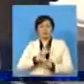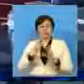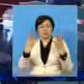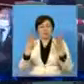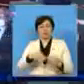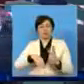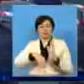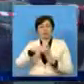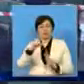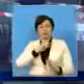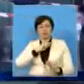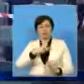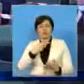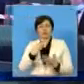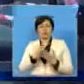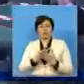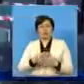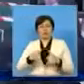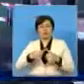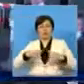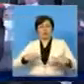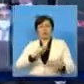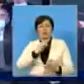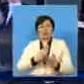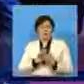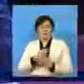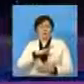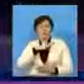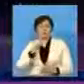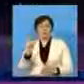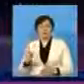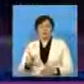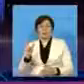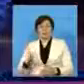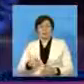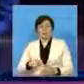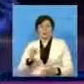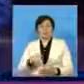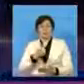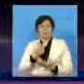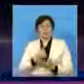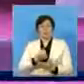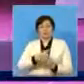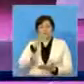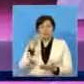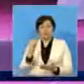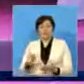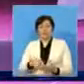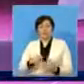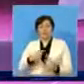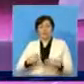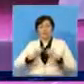еңбектің үздік үлгісін көрсеткендерге, індет кезінде жалаямай қызмет еткен бірқатар азаматтарға жыл адамы атағы берілді. Облыс аудан